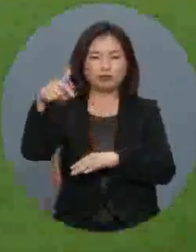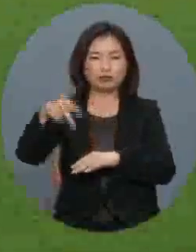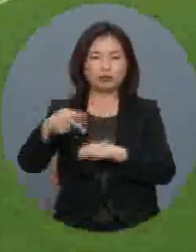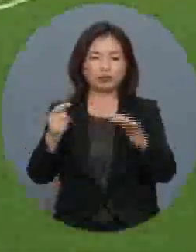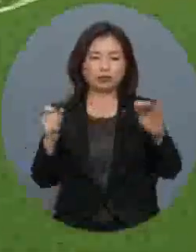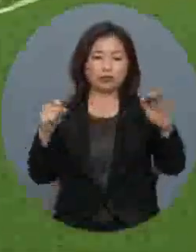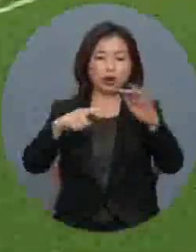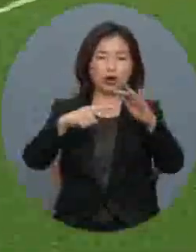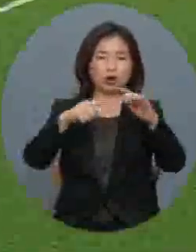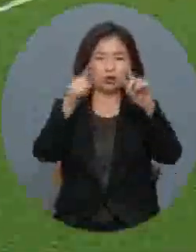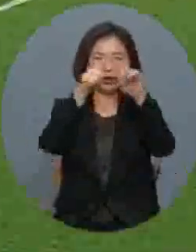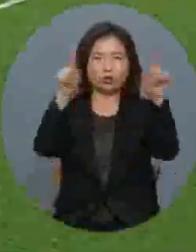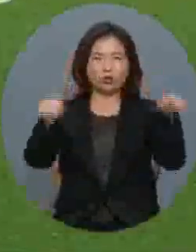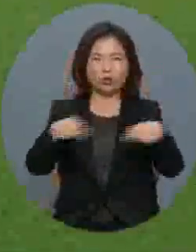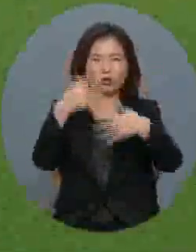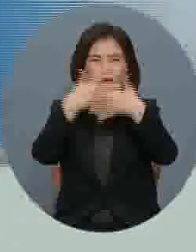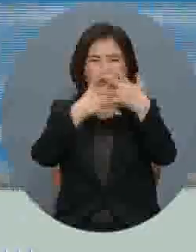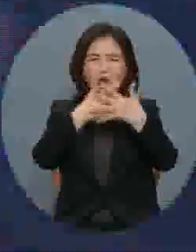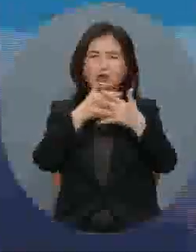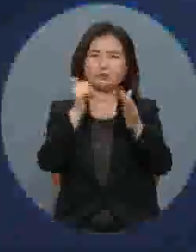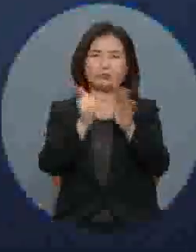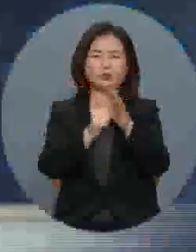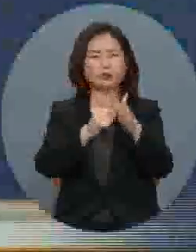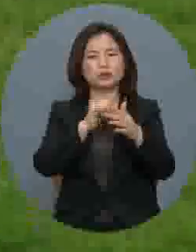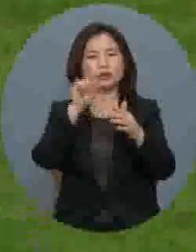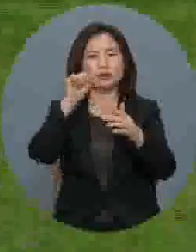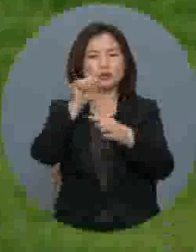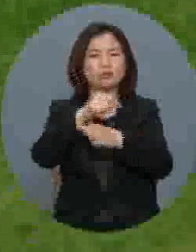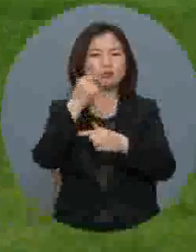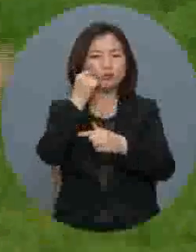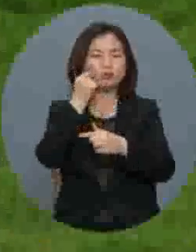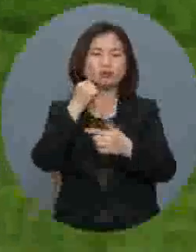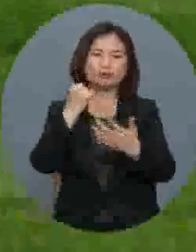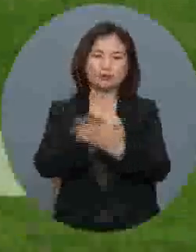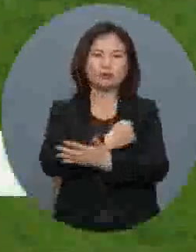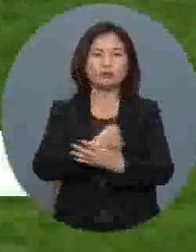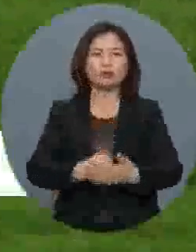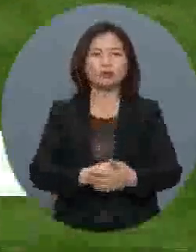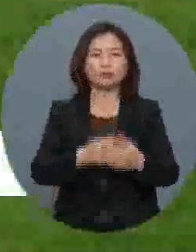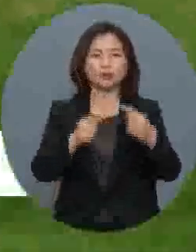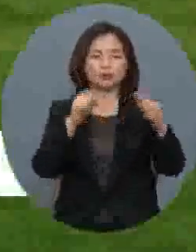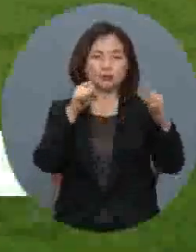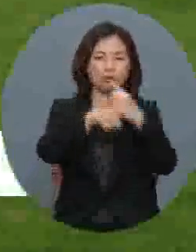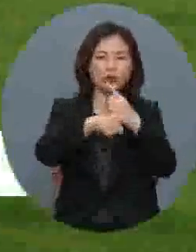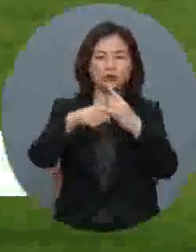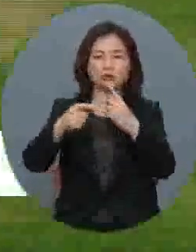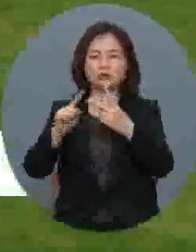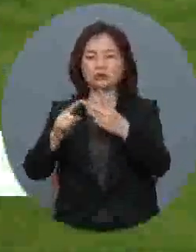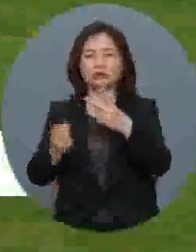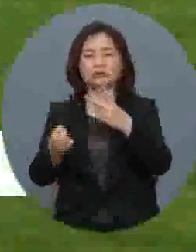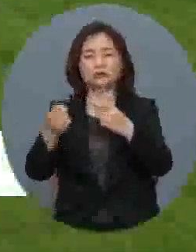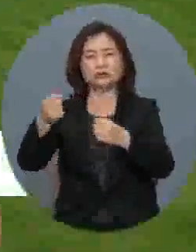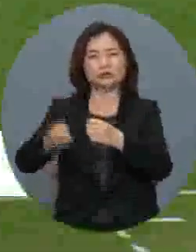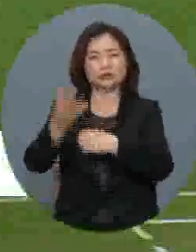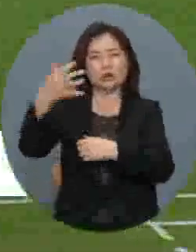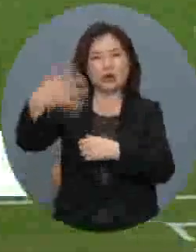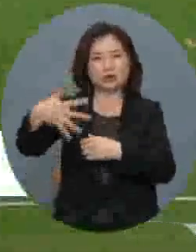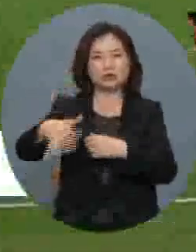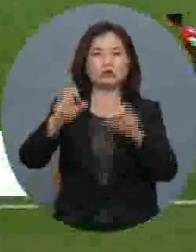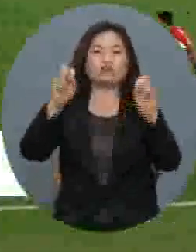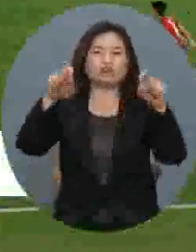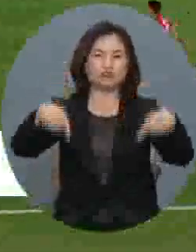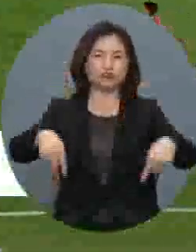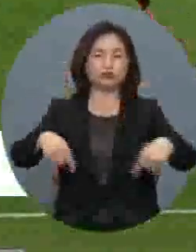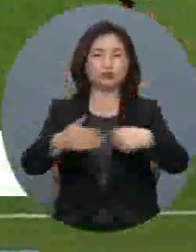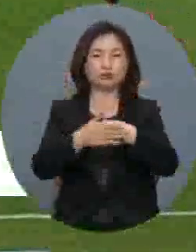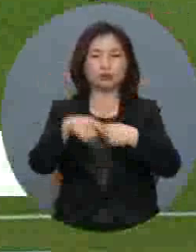비디오 판독으로 취소된 건 특히 아쉬웠습니다. 홈 첫 골도 홈 첫 승도 하지 못한 김천. 무승부를 기록했지만